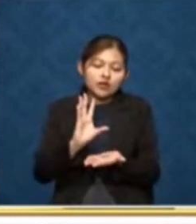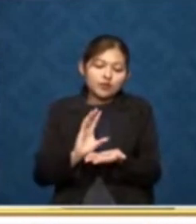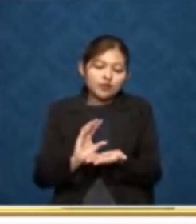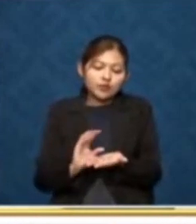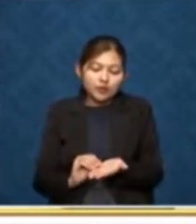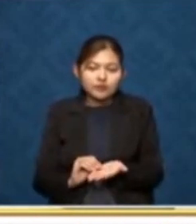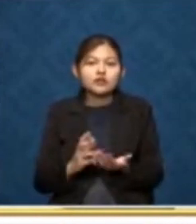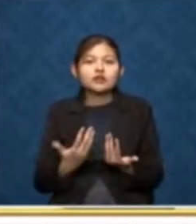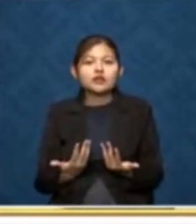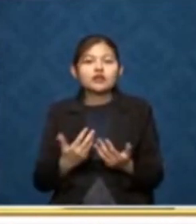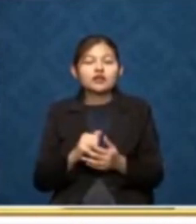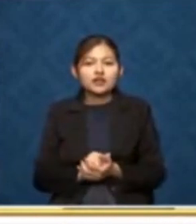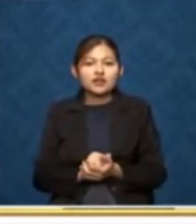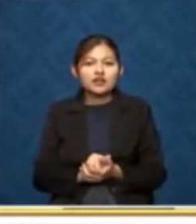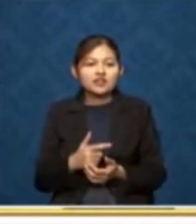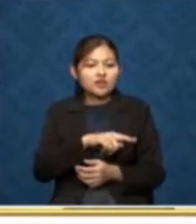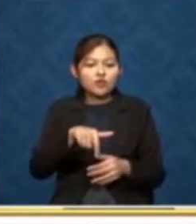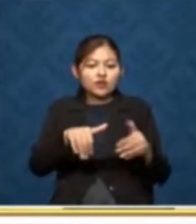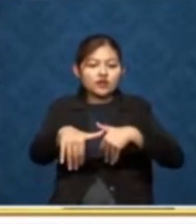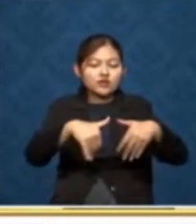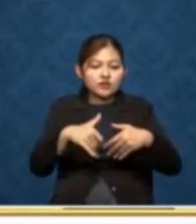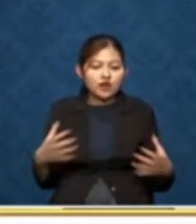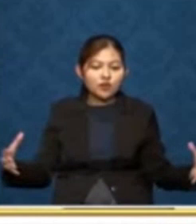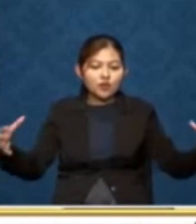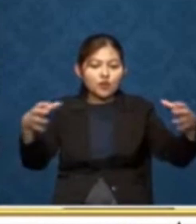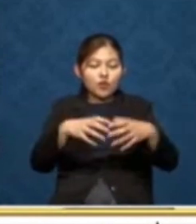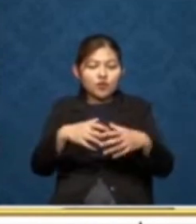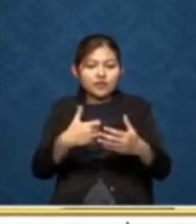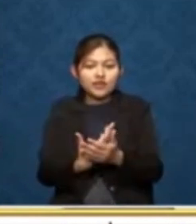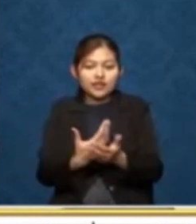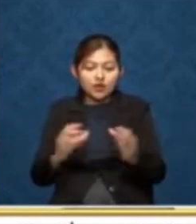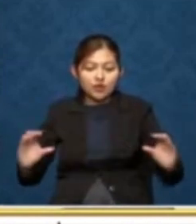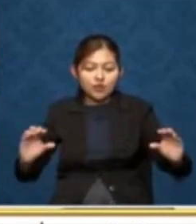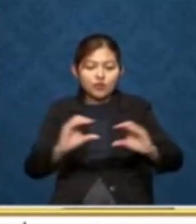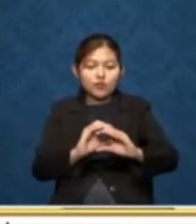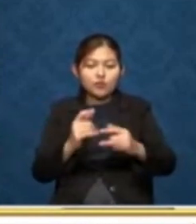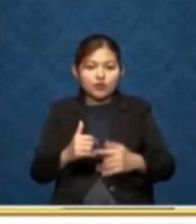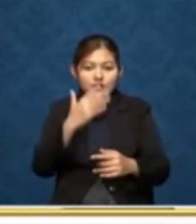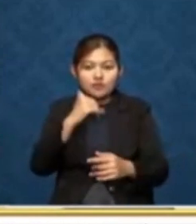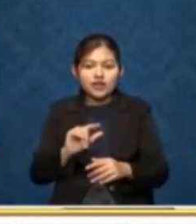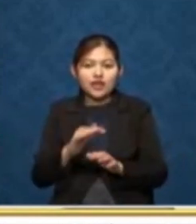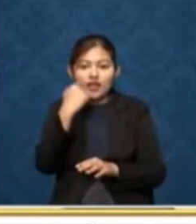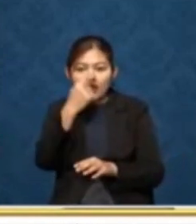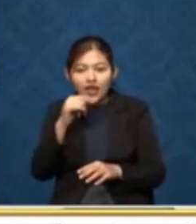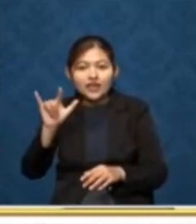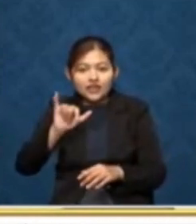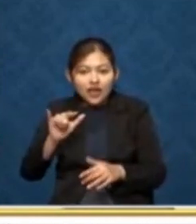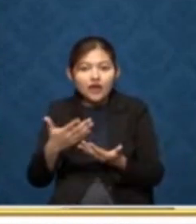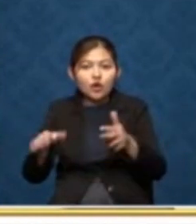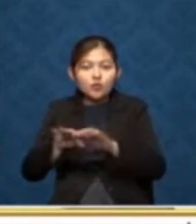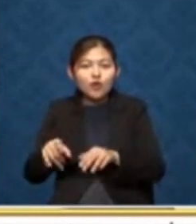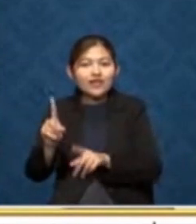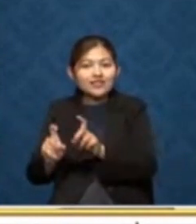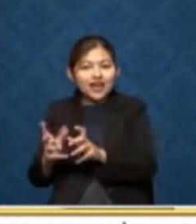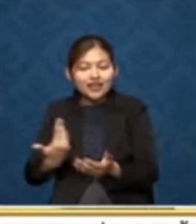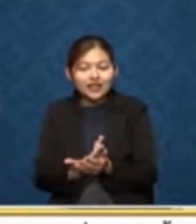รวมตัวกันตั้งเป็นกองทุนเพื่อดูแลกันในยามที่เสียชีวิตแต่กฎหมายในประเทศไทยมีพรบ